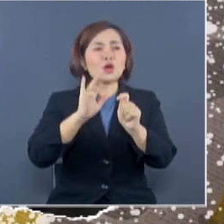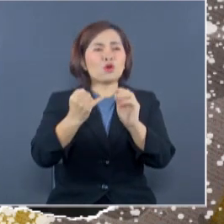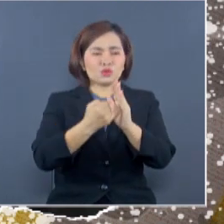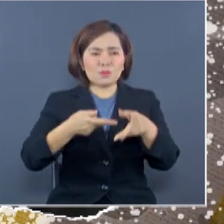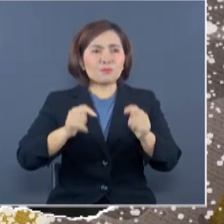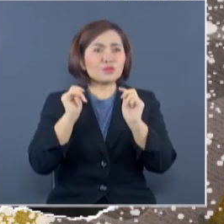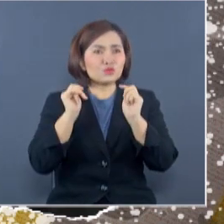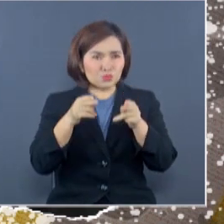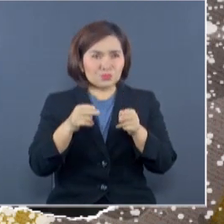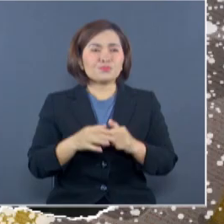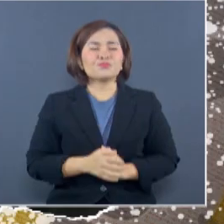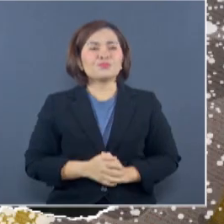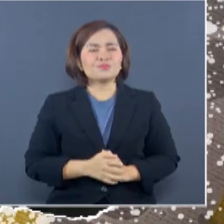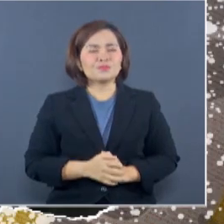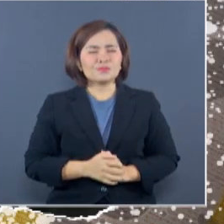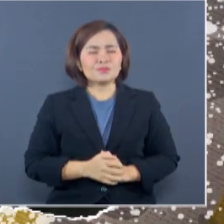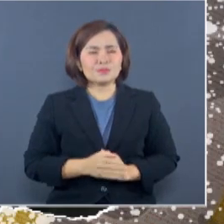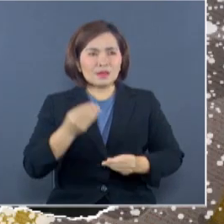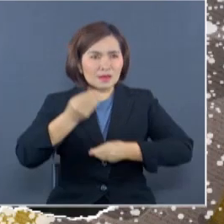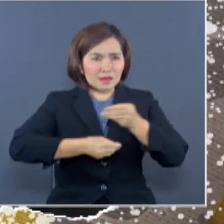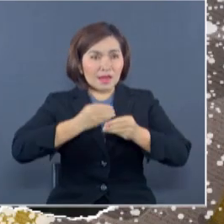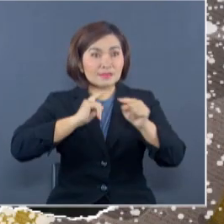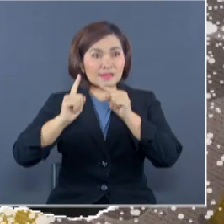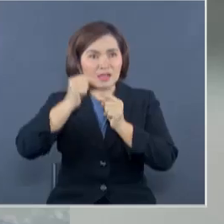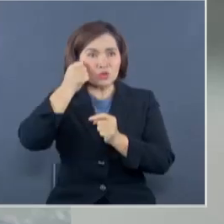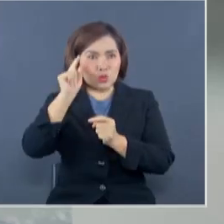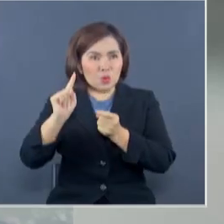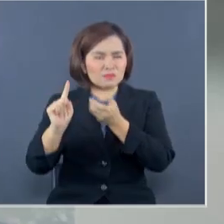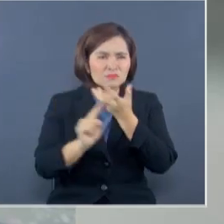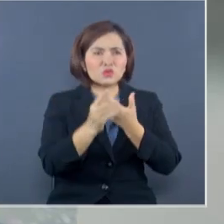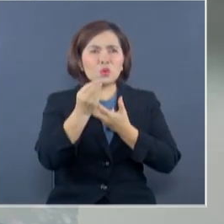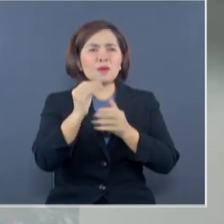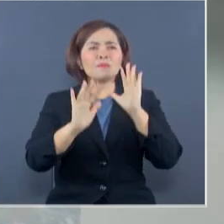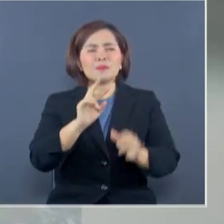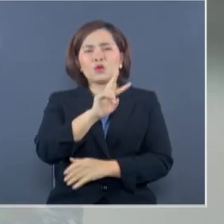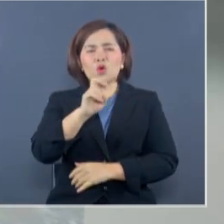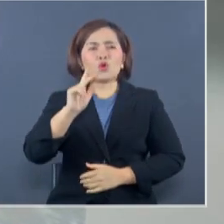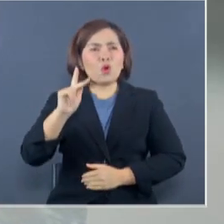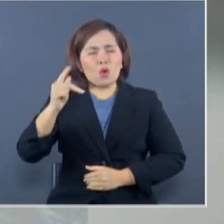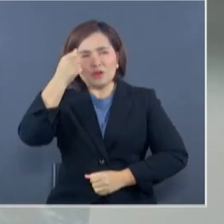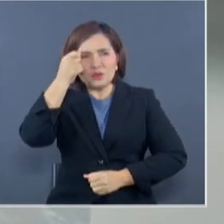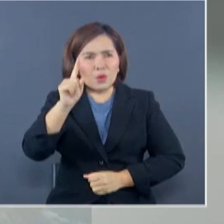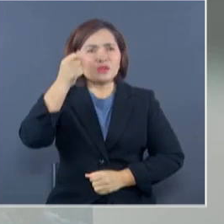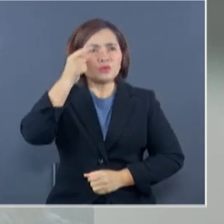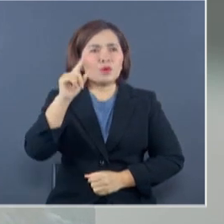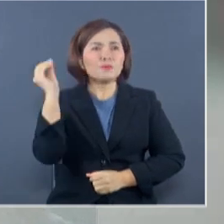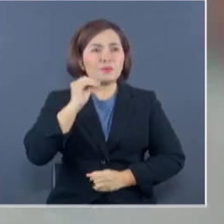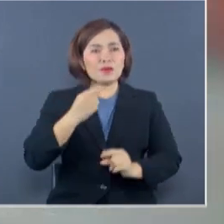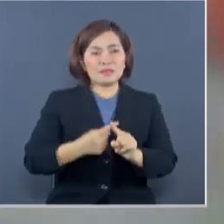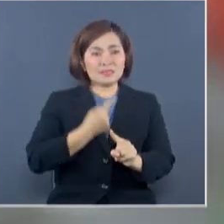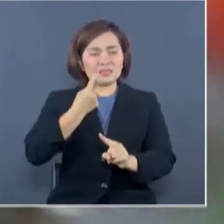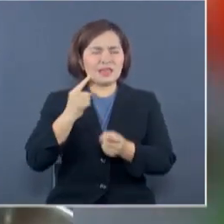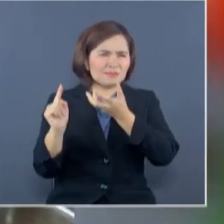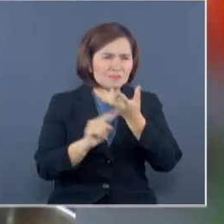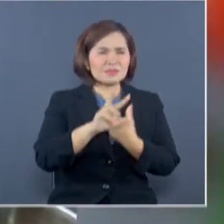องปทุมธานีด้วยนะครับถามว่ากำลังการผลิตและจำหน่ายเนี่ยมันวันละเท่าไหร่ประมาณ200กิโลกรัมอ่ะหรือเฉลี่ยในเดือนละ